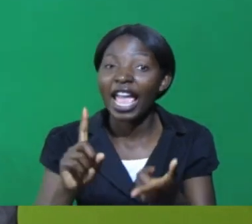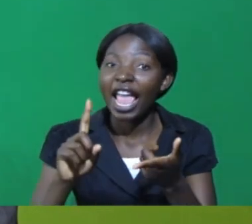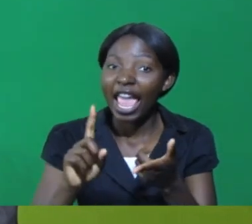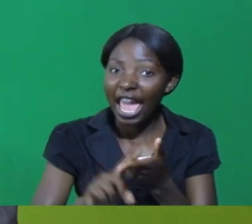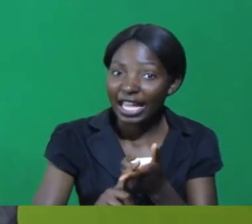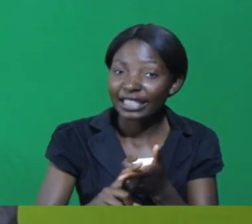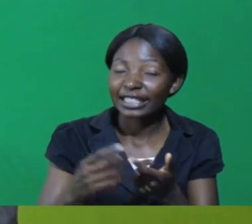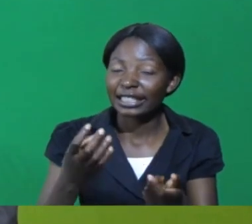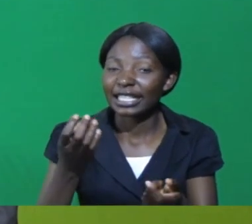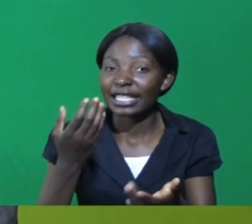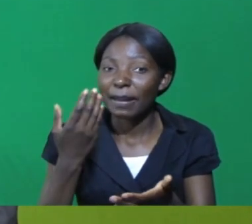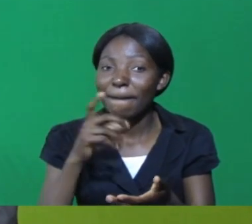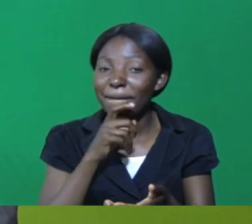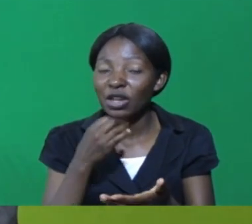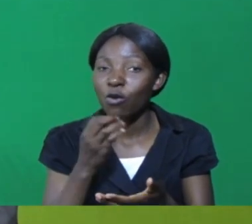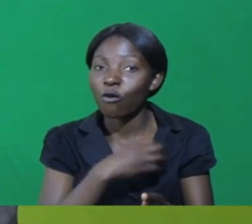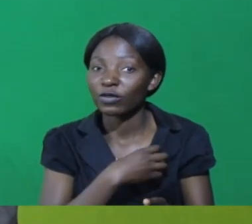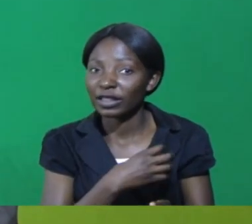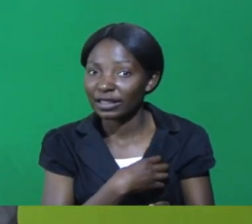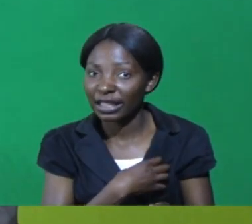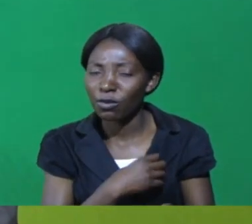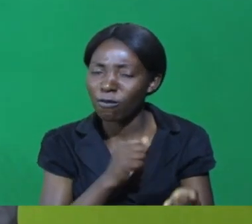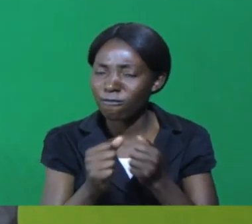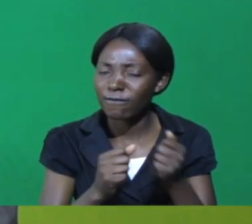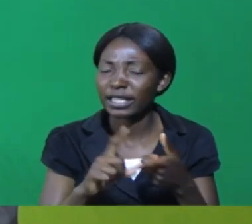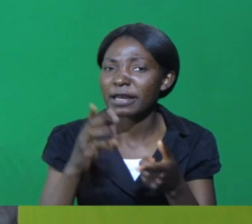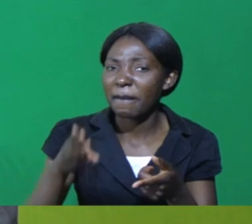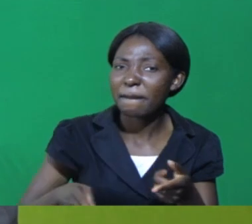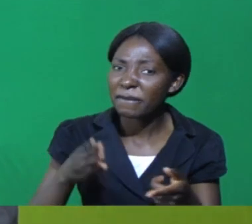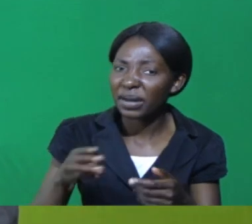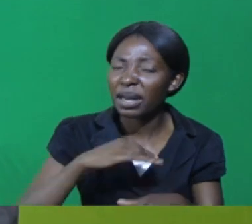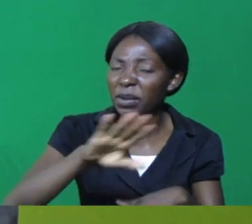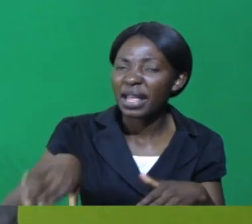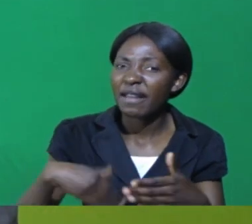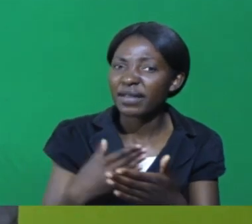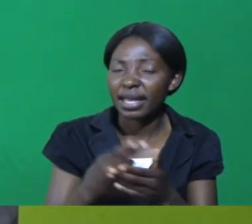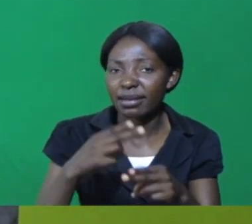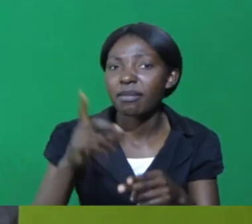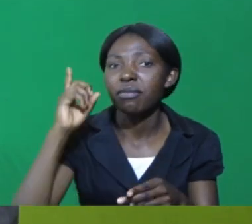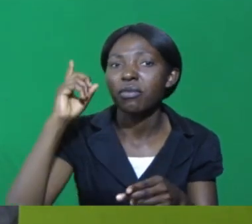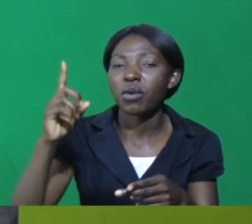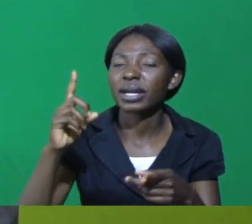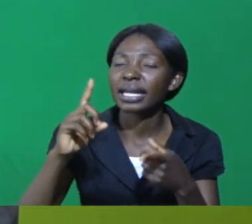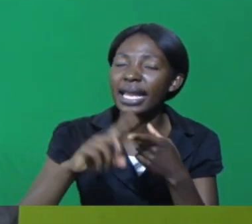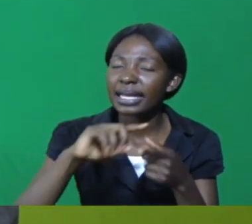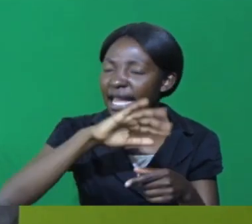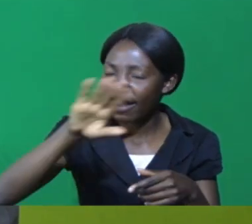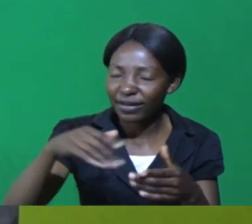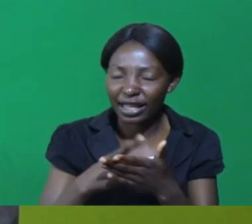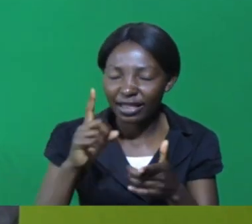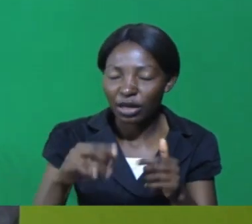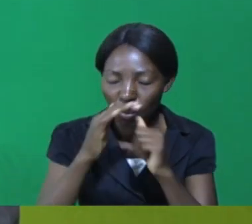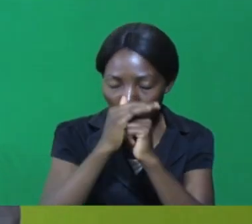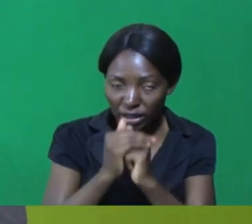asati amboonekwa, iye unorwa achizvikudza pamusoro pezvose zvinonzi Mwari kana zvinonamatwa, nokudaro kuti unogara